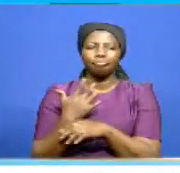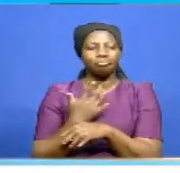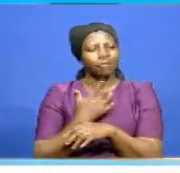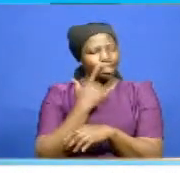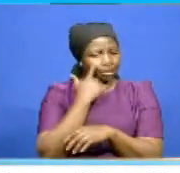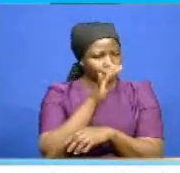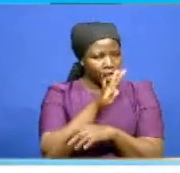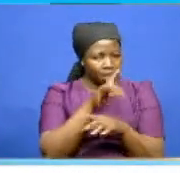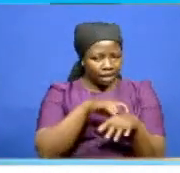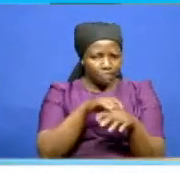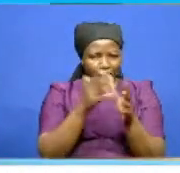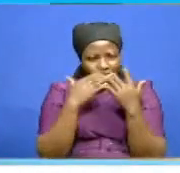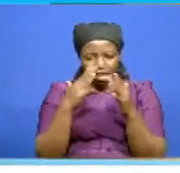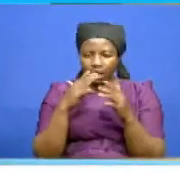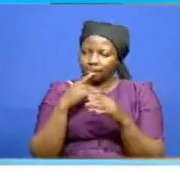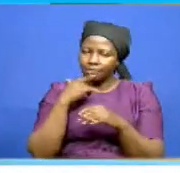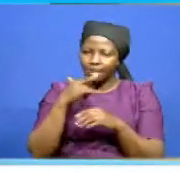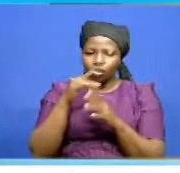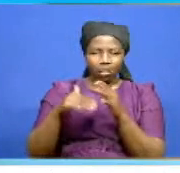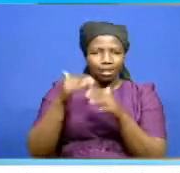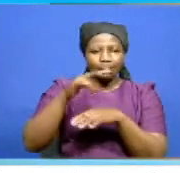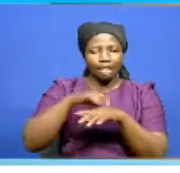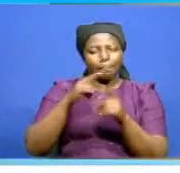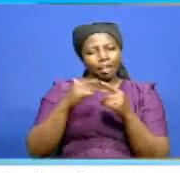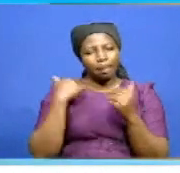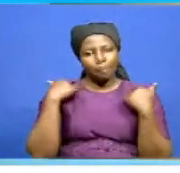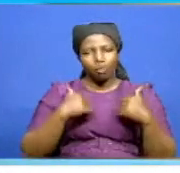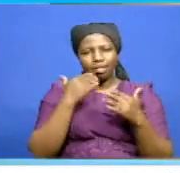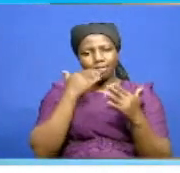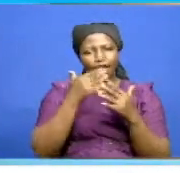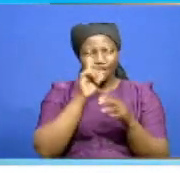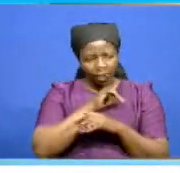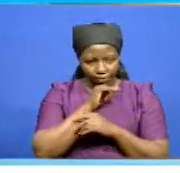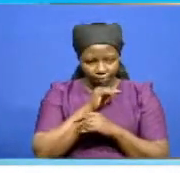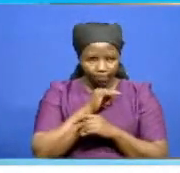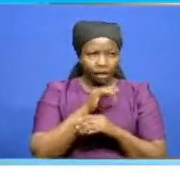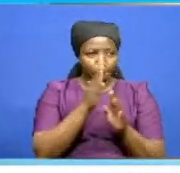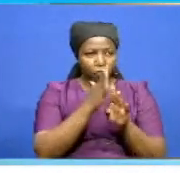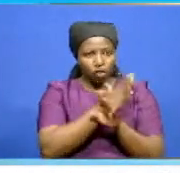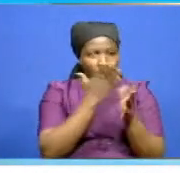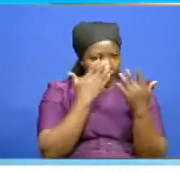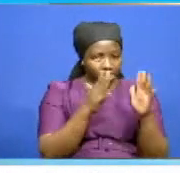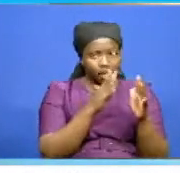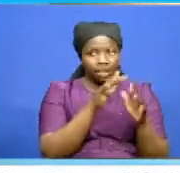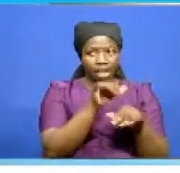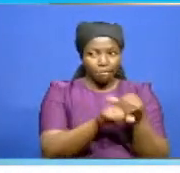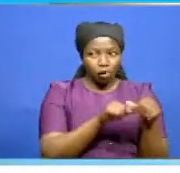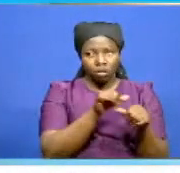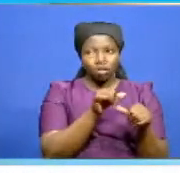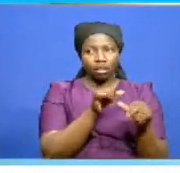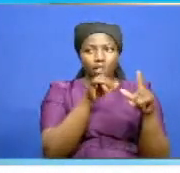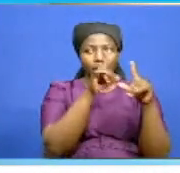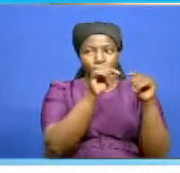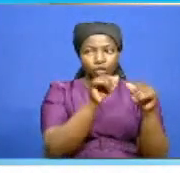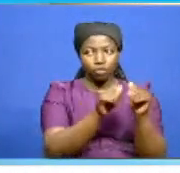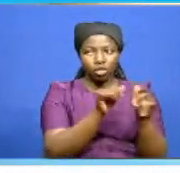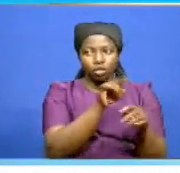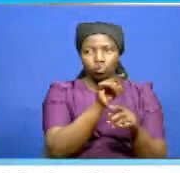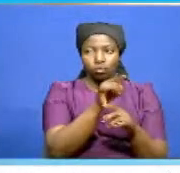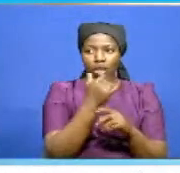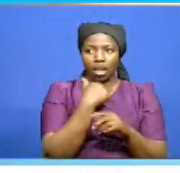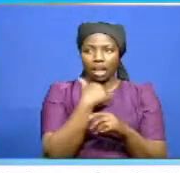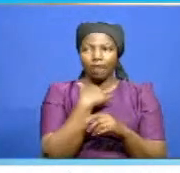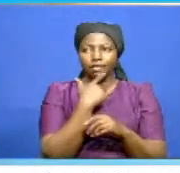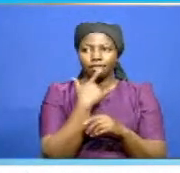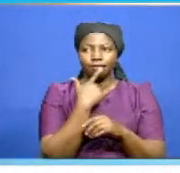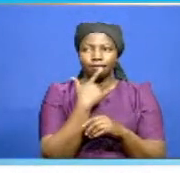umeisha. Tutasema next time. Inshallah, nimeshukuru ndugu. Asante. Pengine kabla tutamatishe, pengine kuhusiana na neno ambalo uliweza kutoa